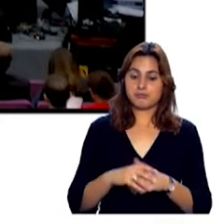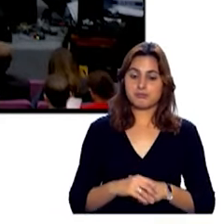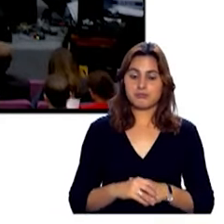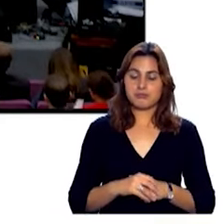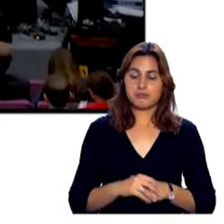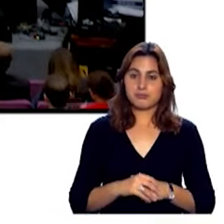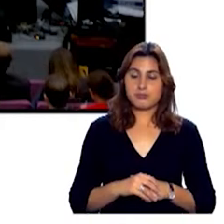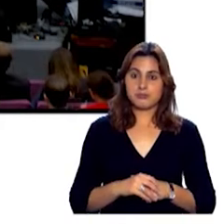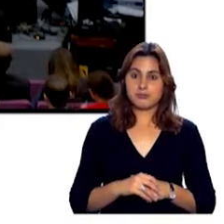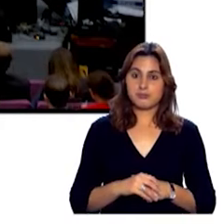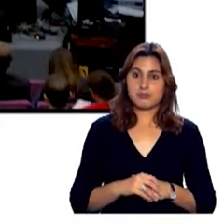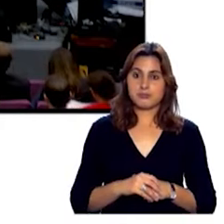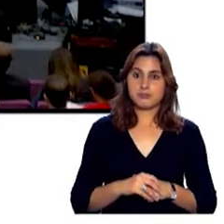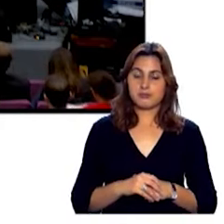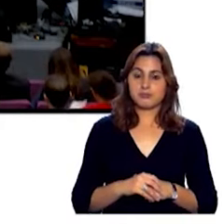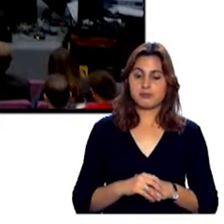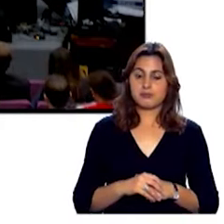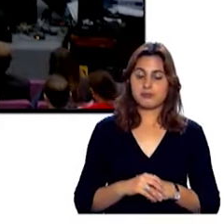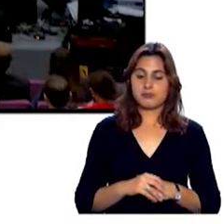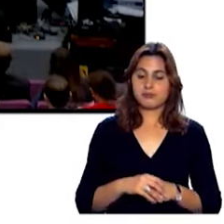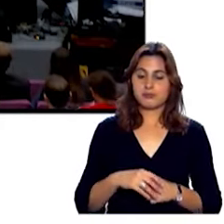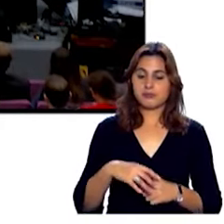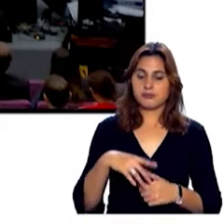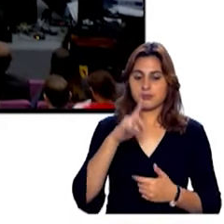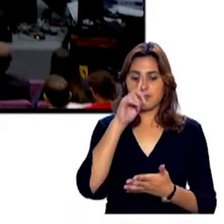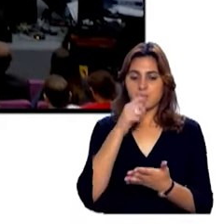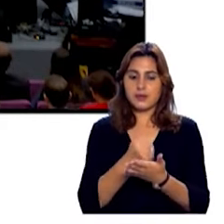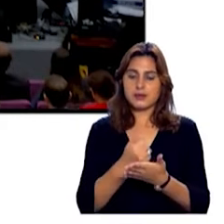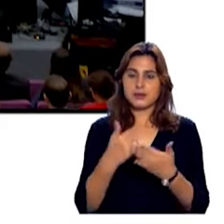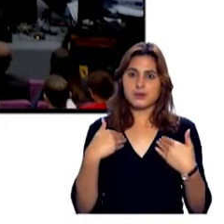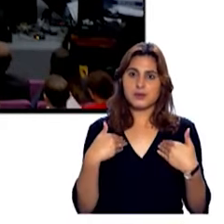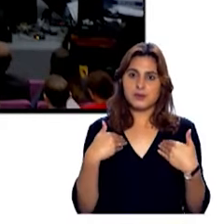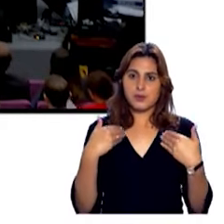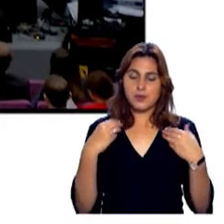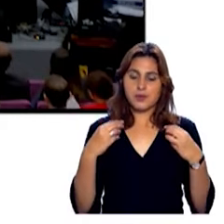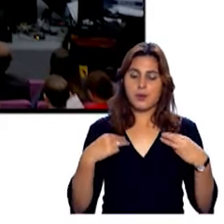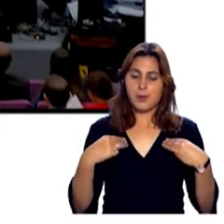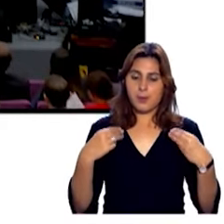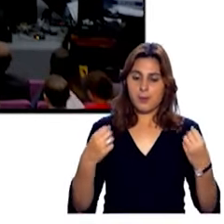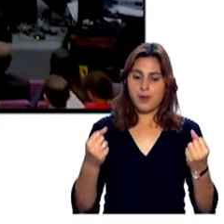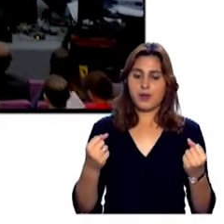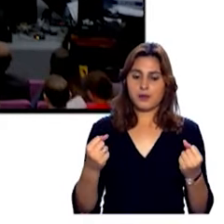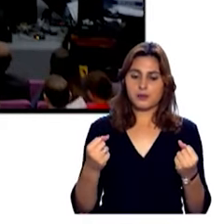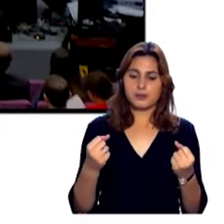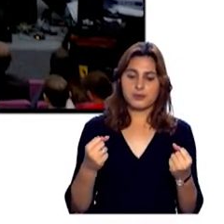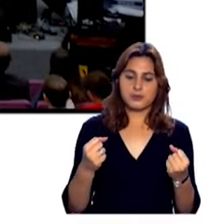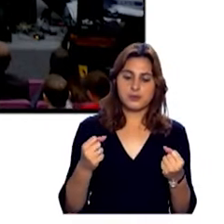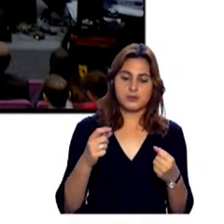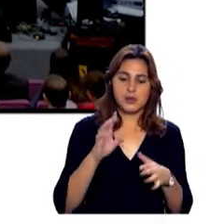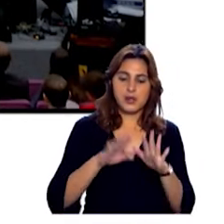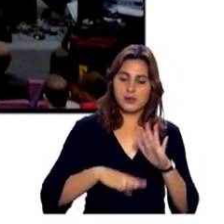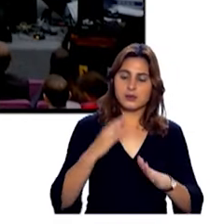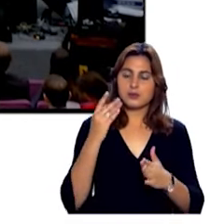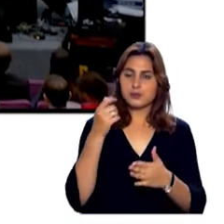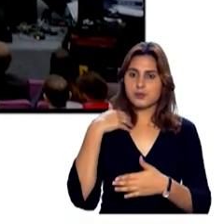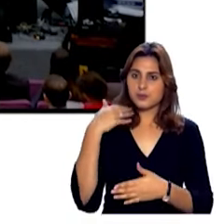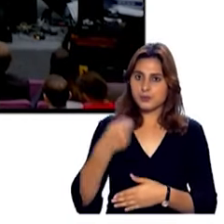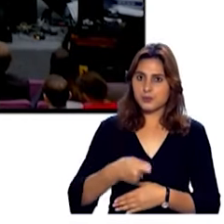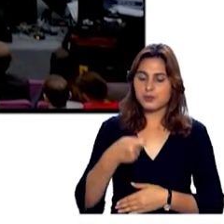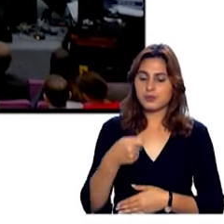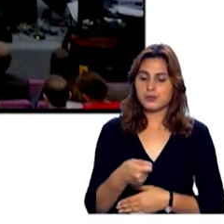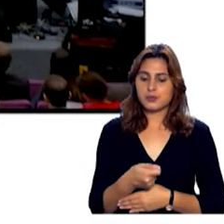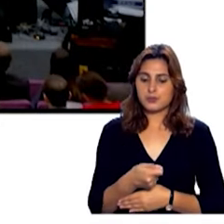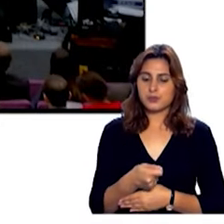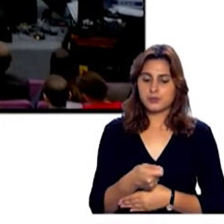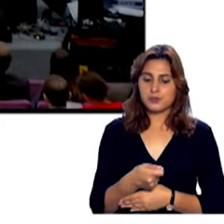merito degne di essere decise Nel merito perché Il Giudice AD esempio non ha correttamente applicato seguito la giurisprudenza consolid Della